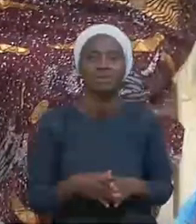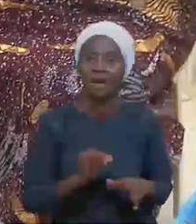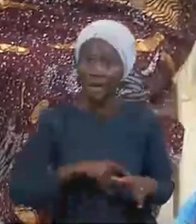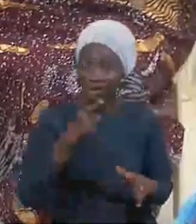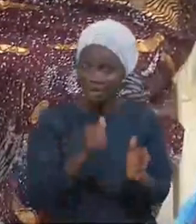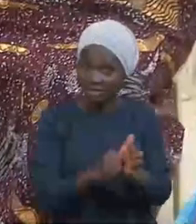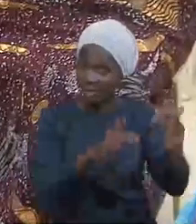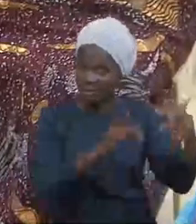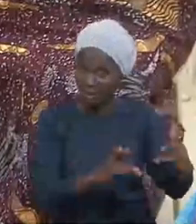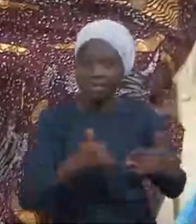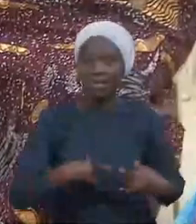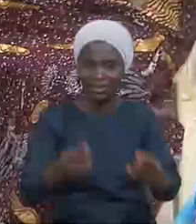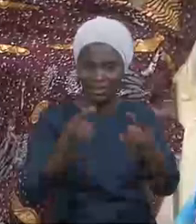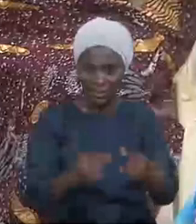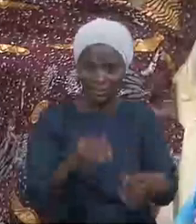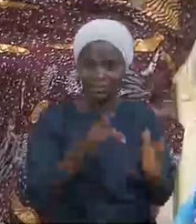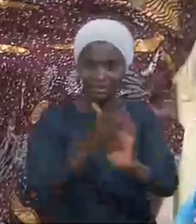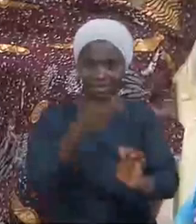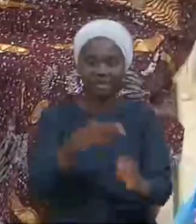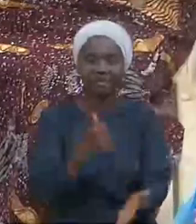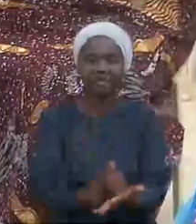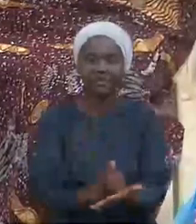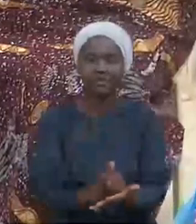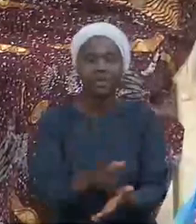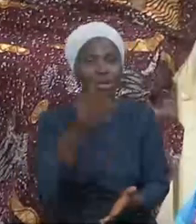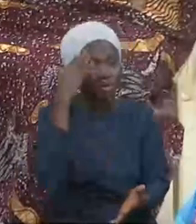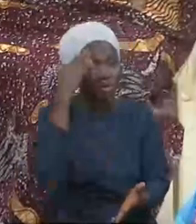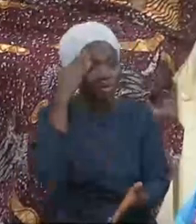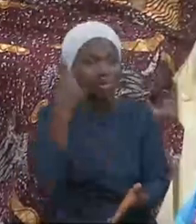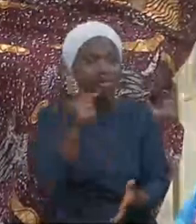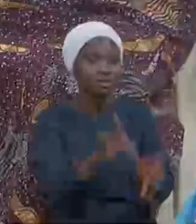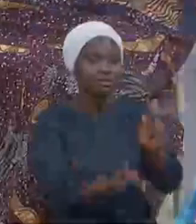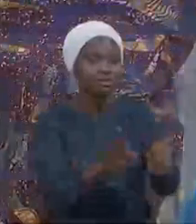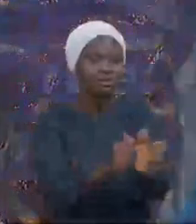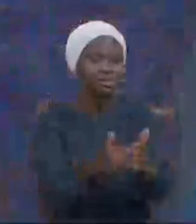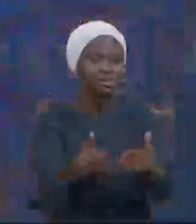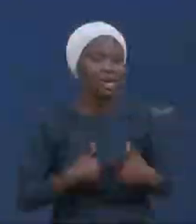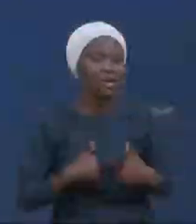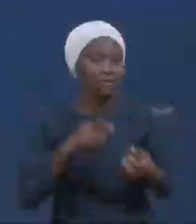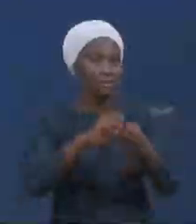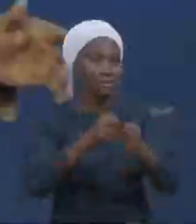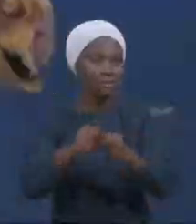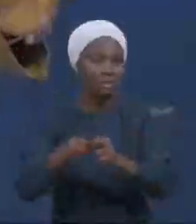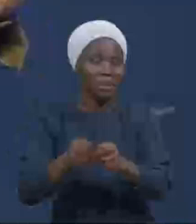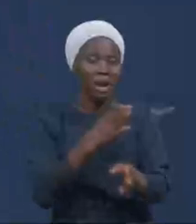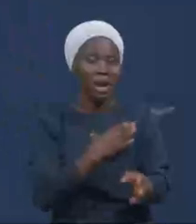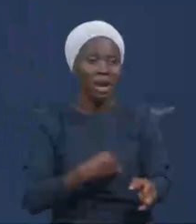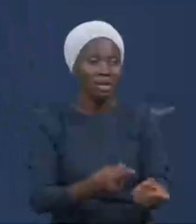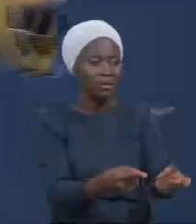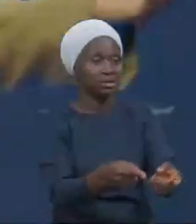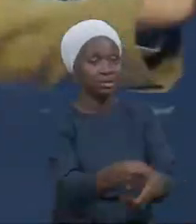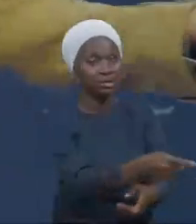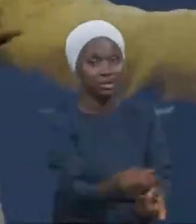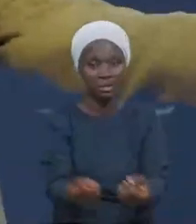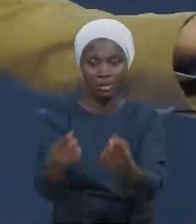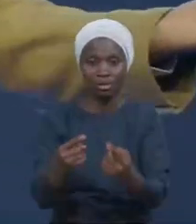venue. Vous savez, ceux qui ont les problèmes et qui viennent à